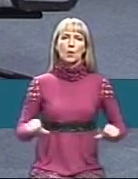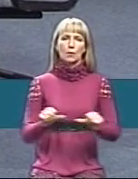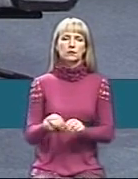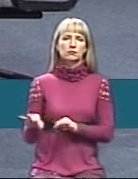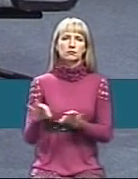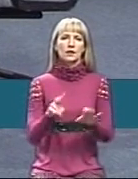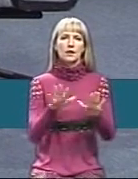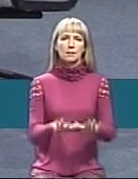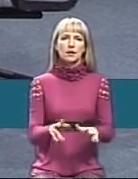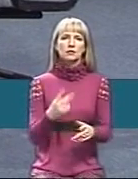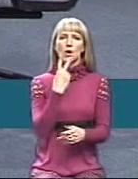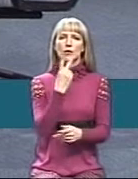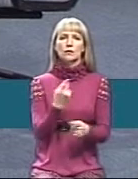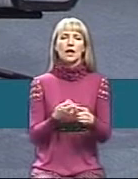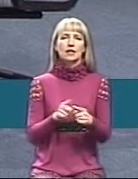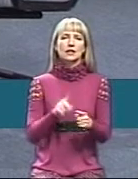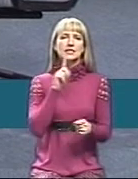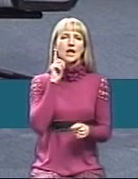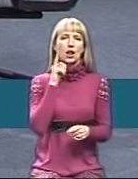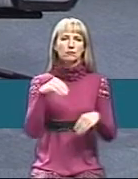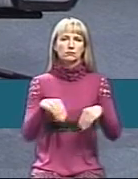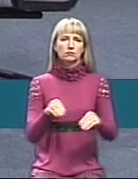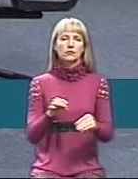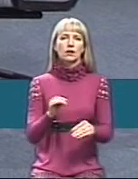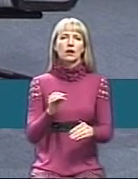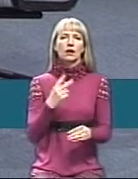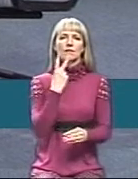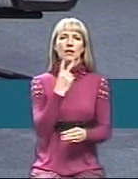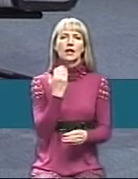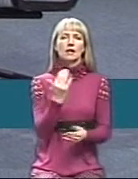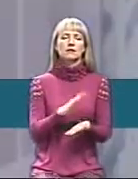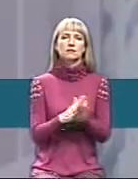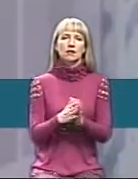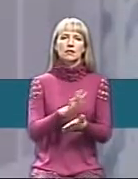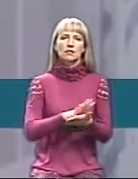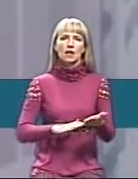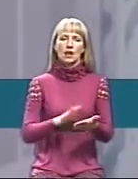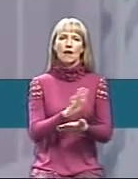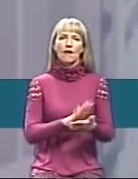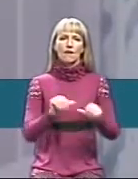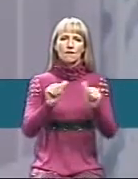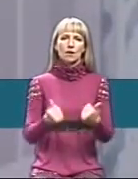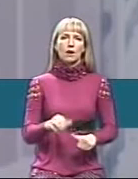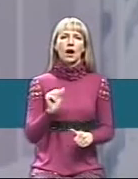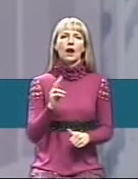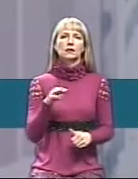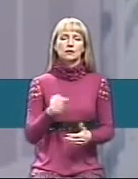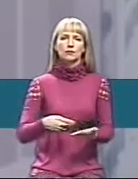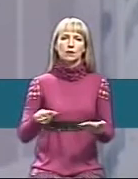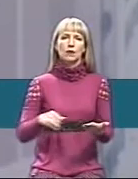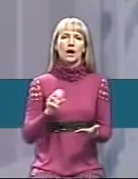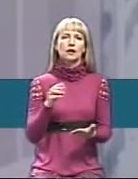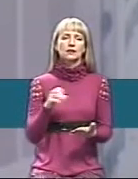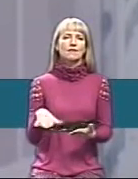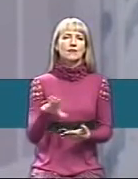место, осматривают эти зеленые насаждения, определяют их состояние. Далее идет оформление акта, подписание акта